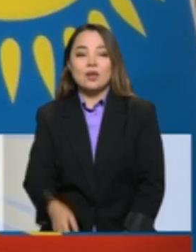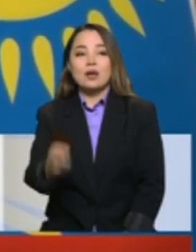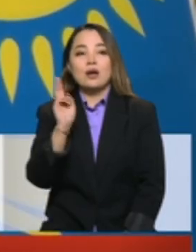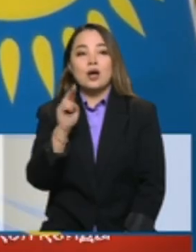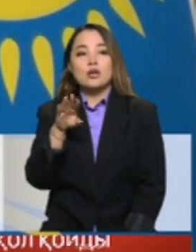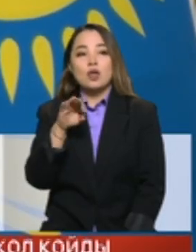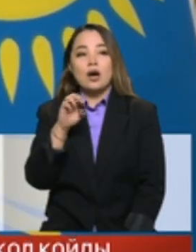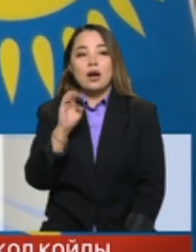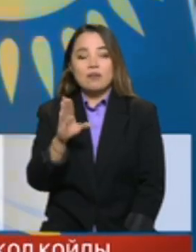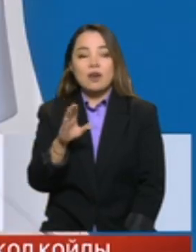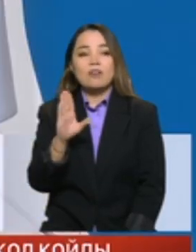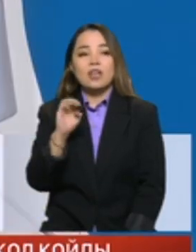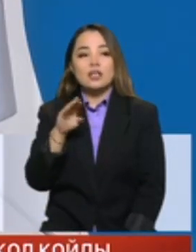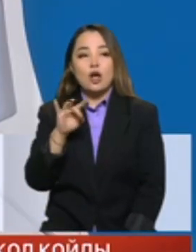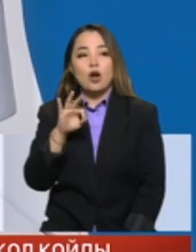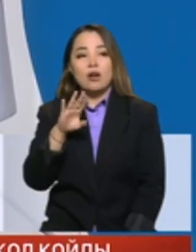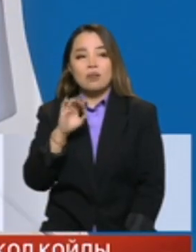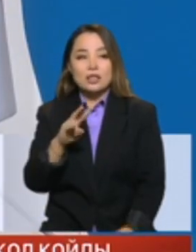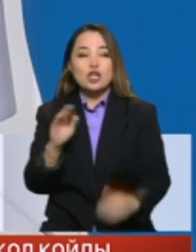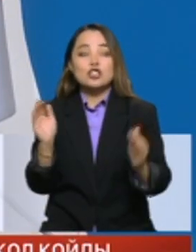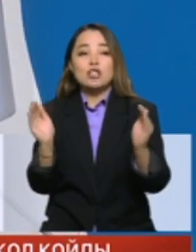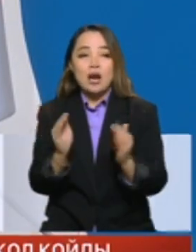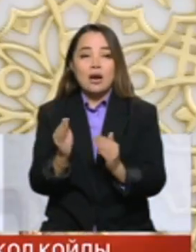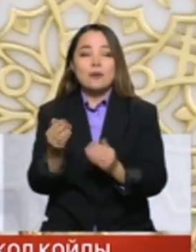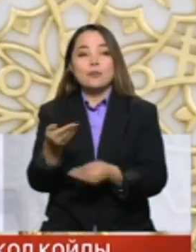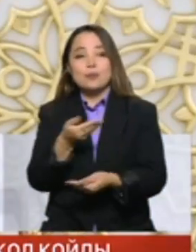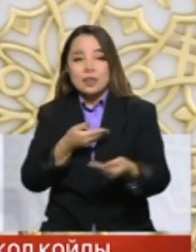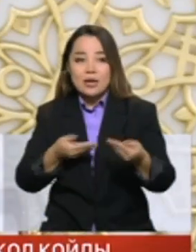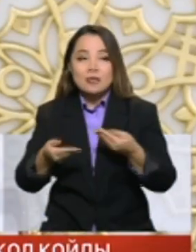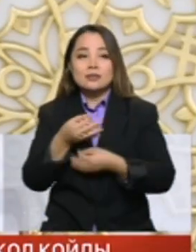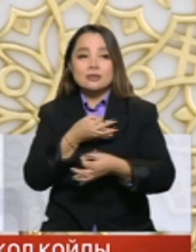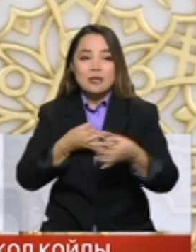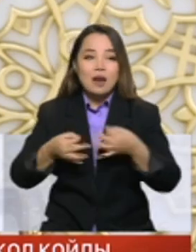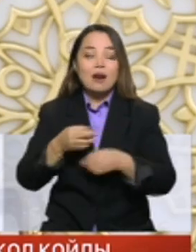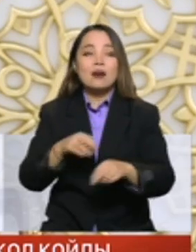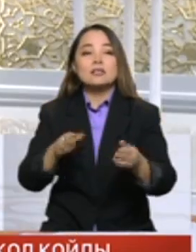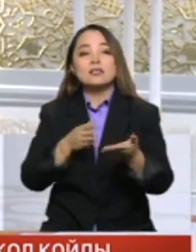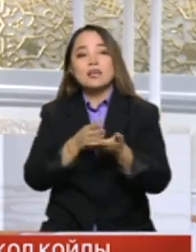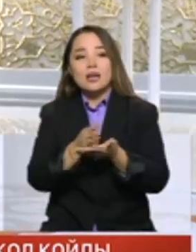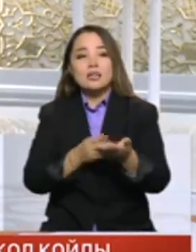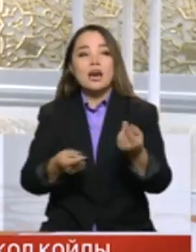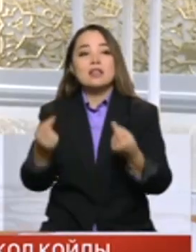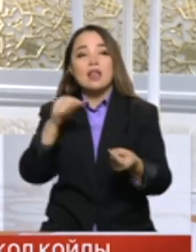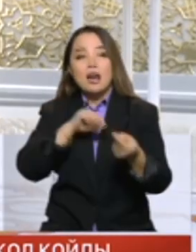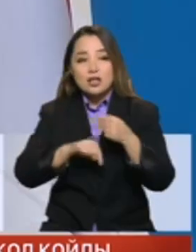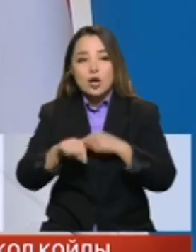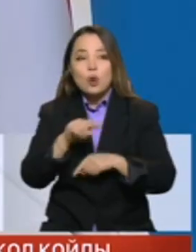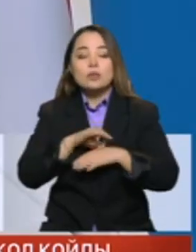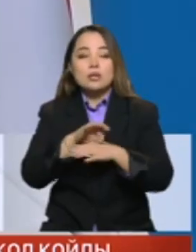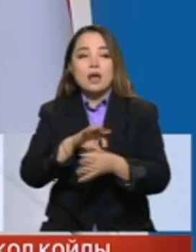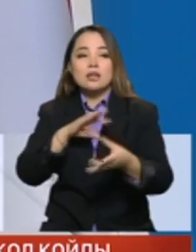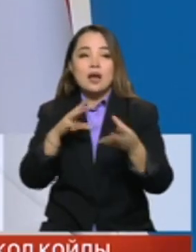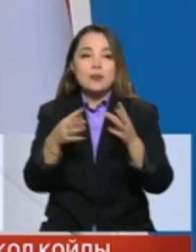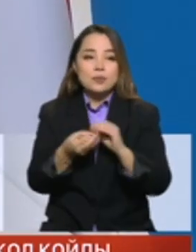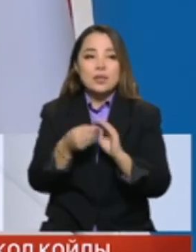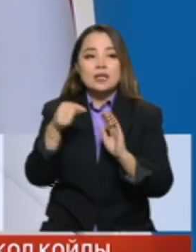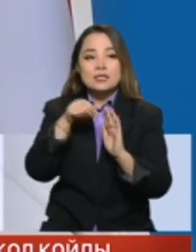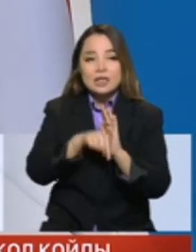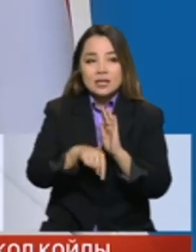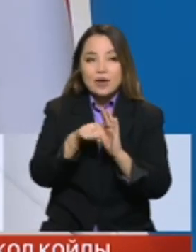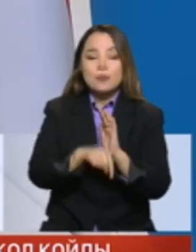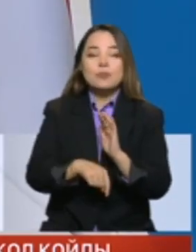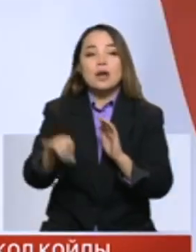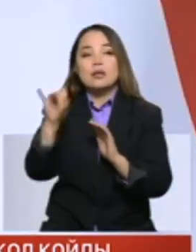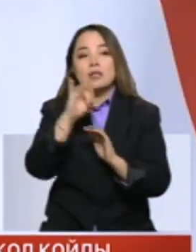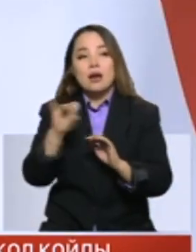Қасым-Жомарт Тоқаев пен Виктор Орбан алдымен шағын құрамда келіссөз жүргізді. Басты тақырып саяси диалогты нығайтып, сауда-экономикалық ынтымақтастықты тереңдету,